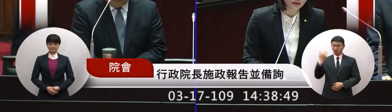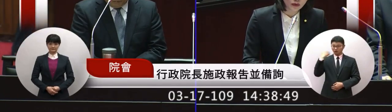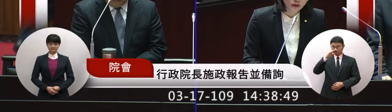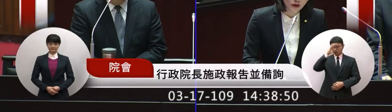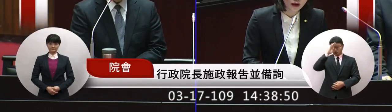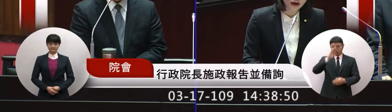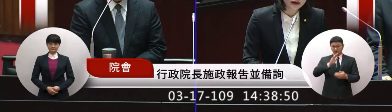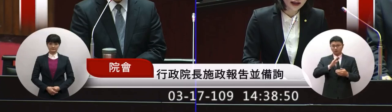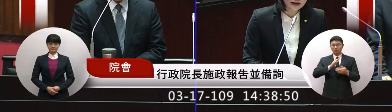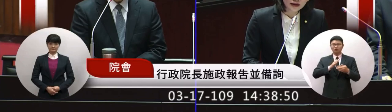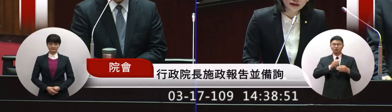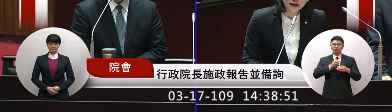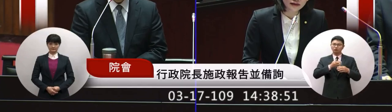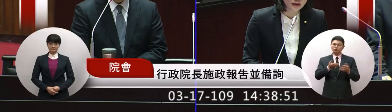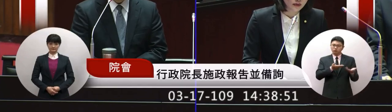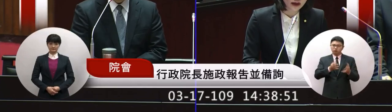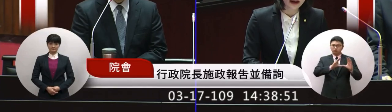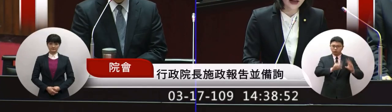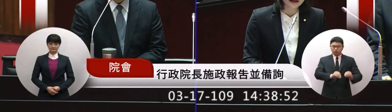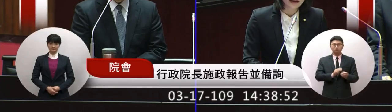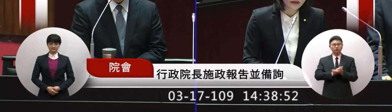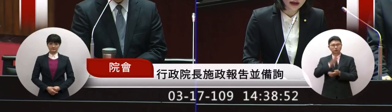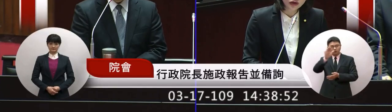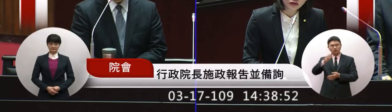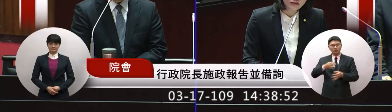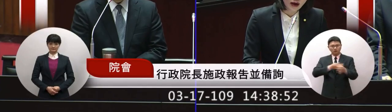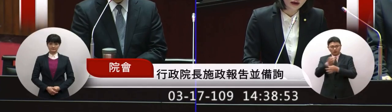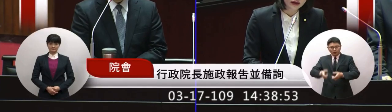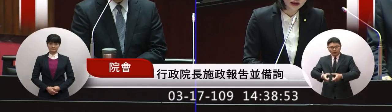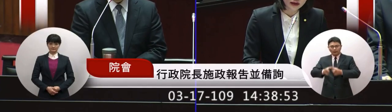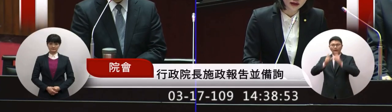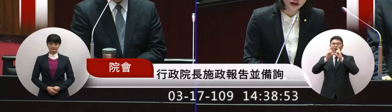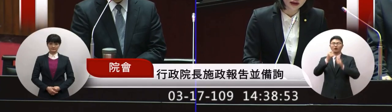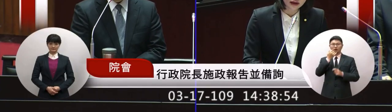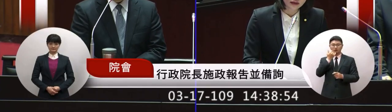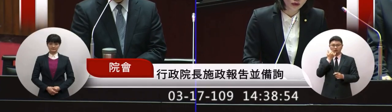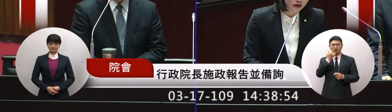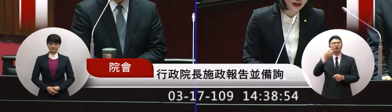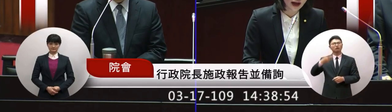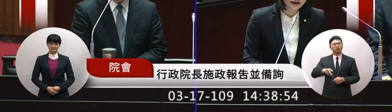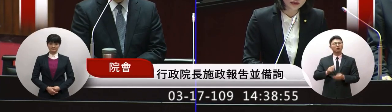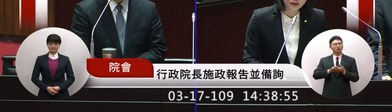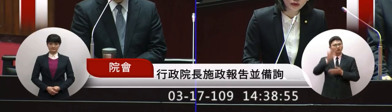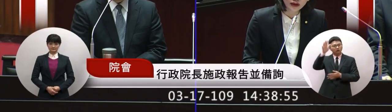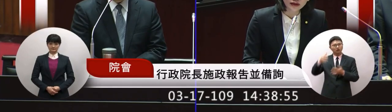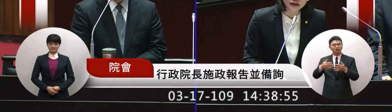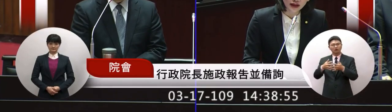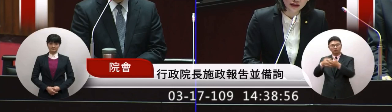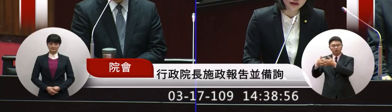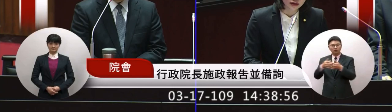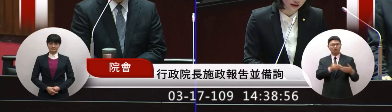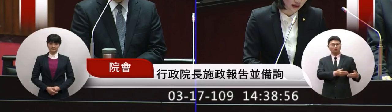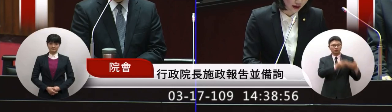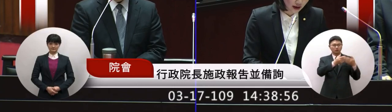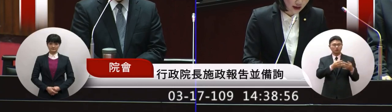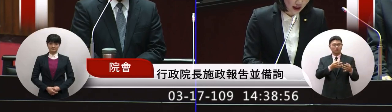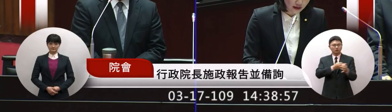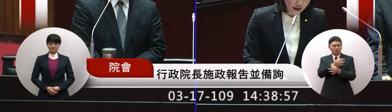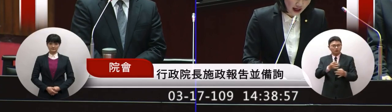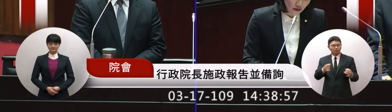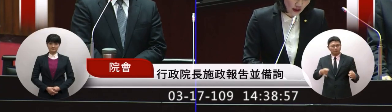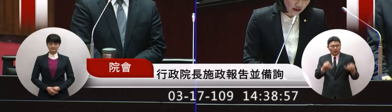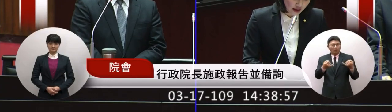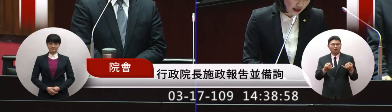苏了。不过在可见的未来，美中贸易的摩擦是不会停止的。